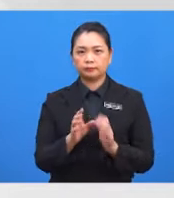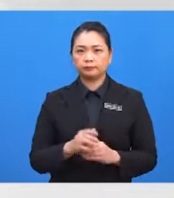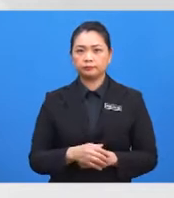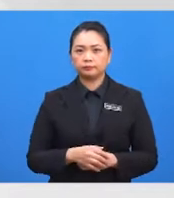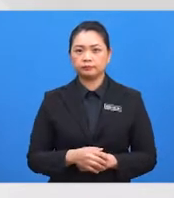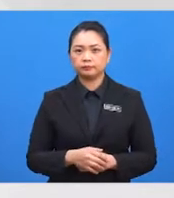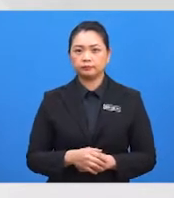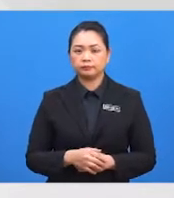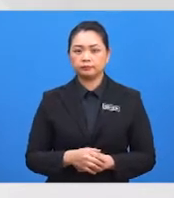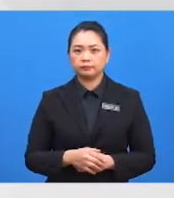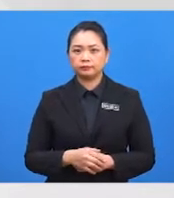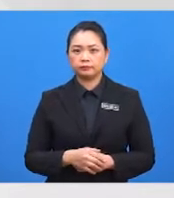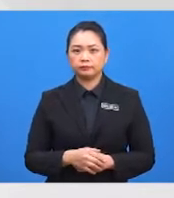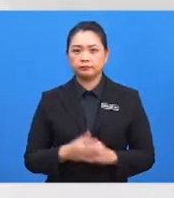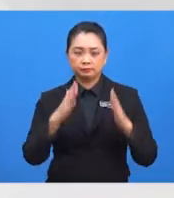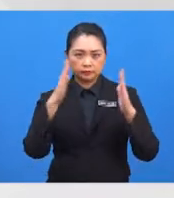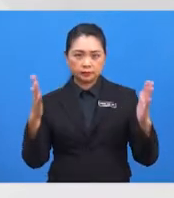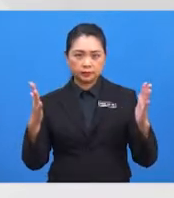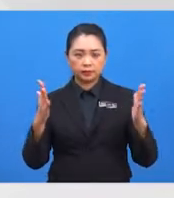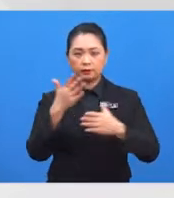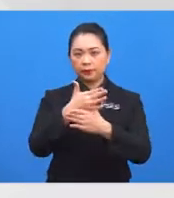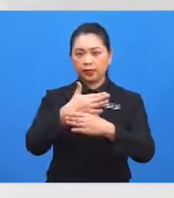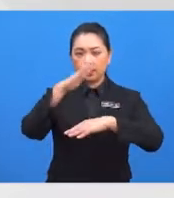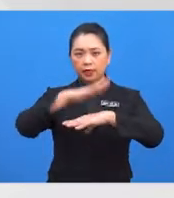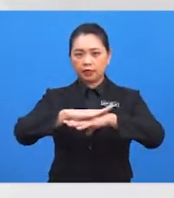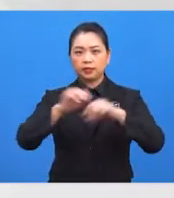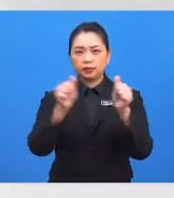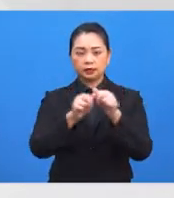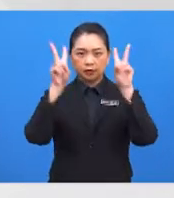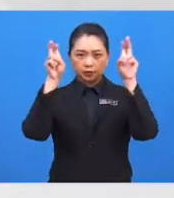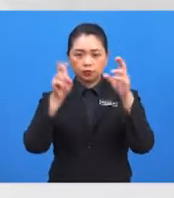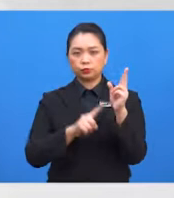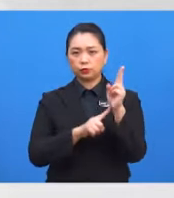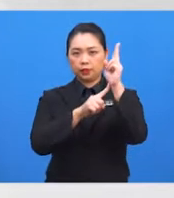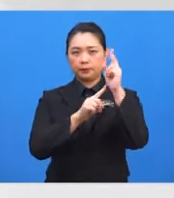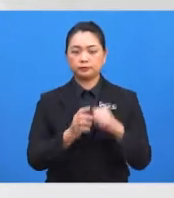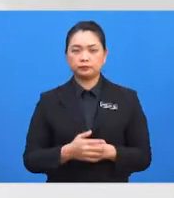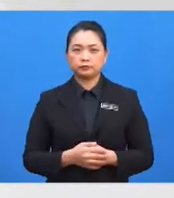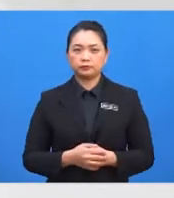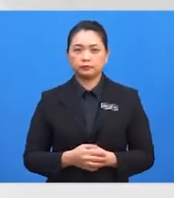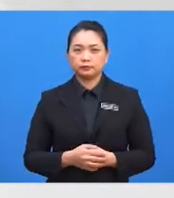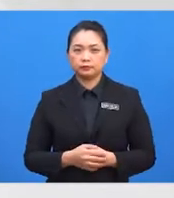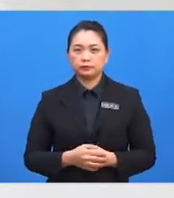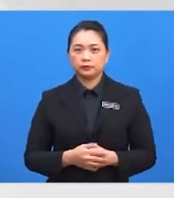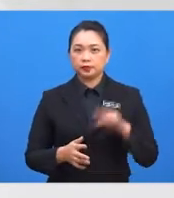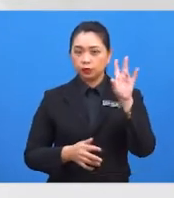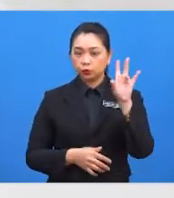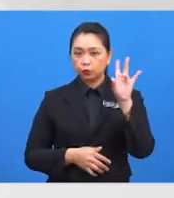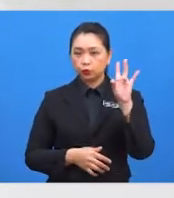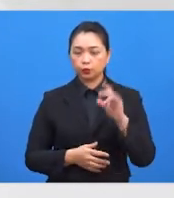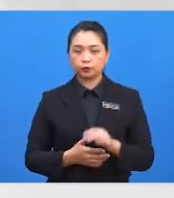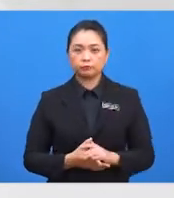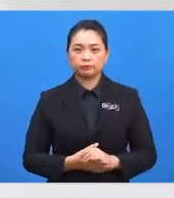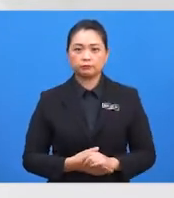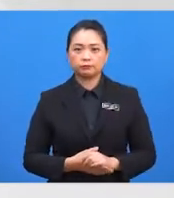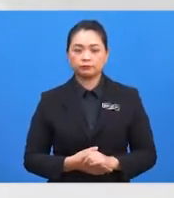dicirikan oleh gambar besar di bahagian atas dengan tajuk utama dan salinan. Yang ketujuh,